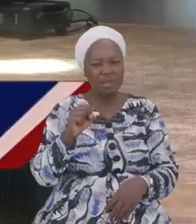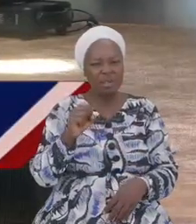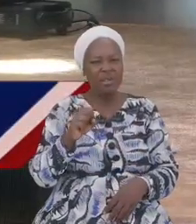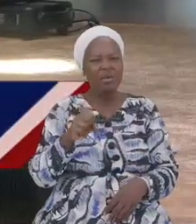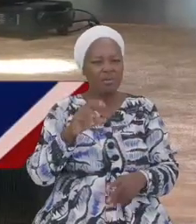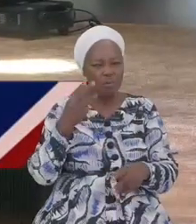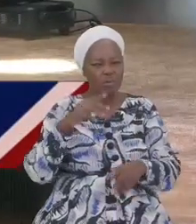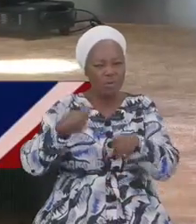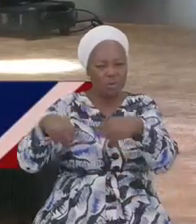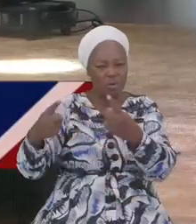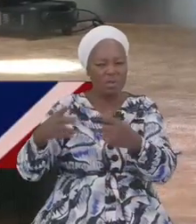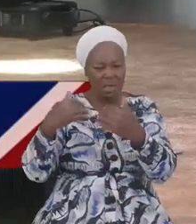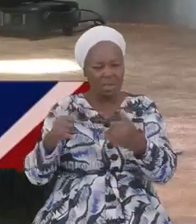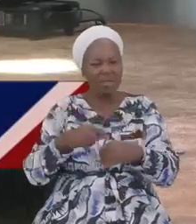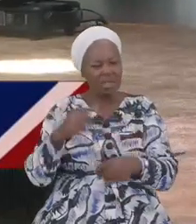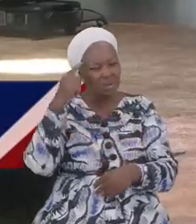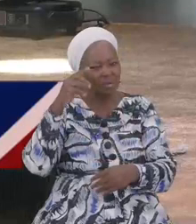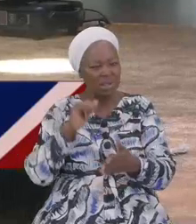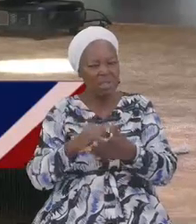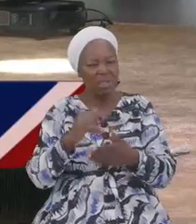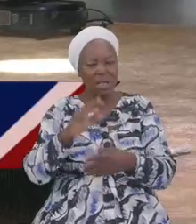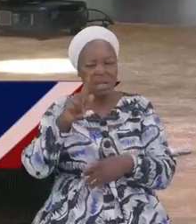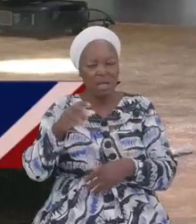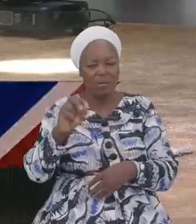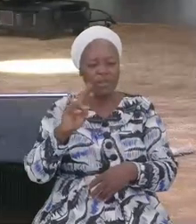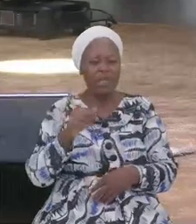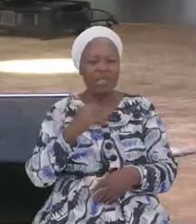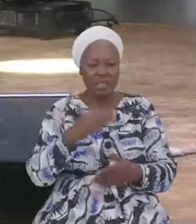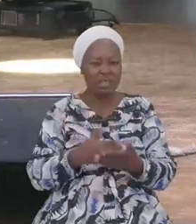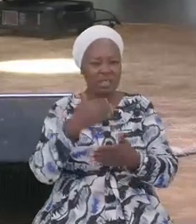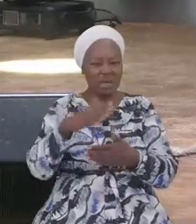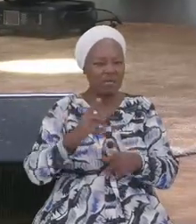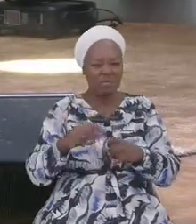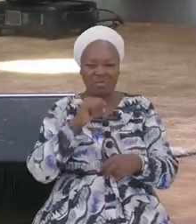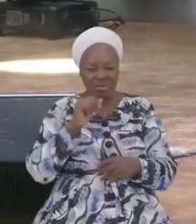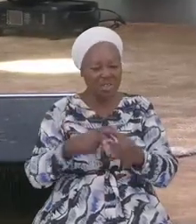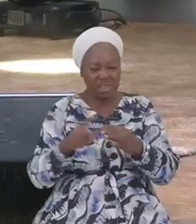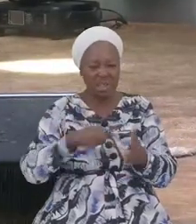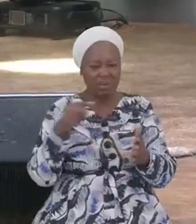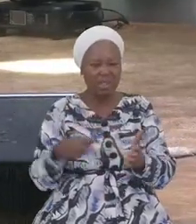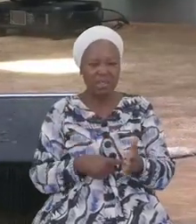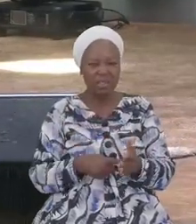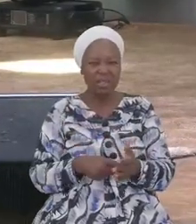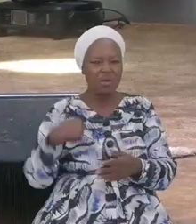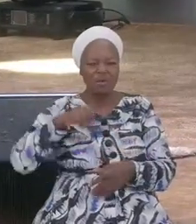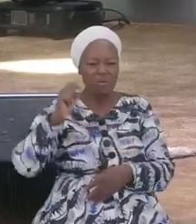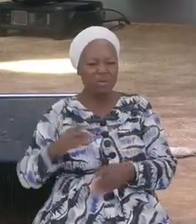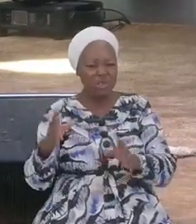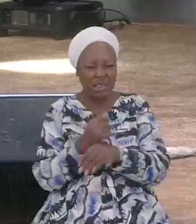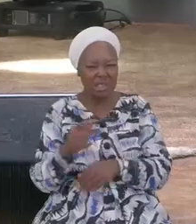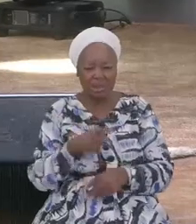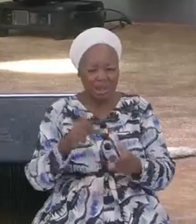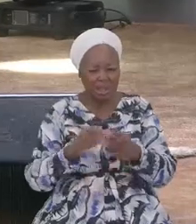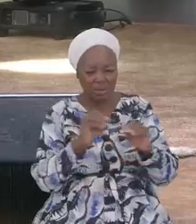non, c'est Pierre maintenant le prochain martyr. Il ne va pas échapper à ce complot, il n'échappera pas. Alors il le